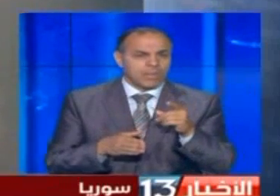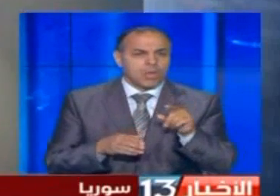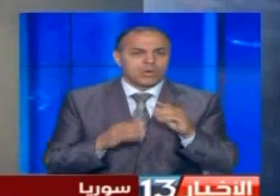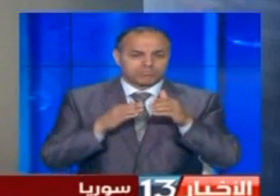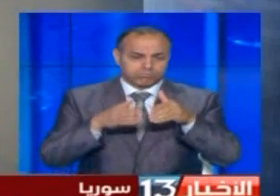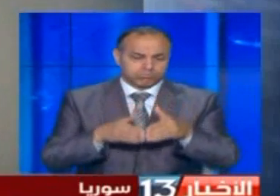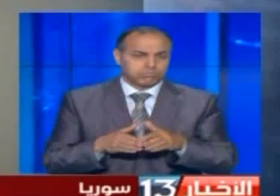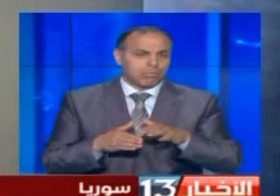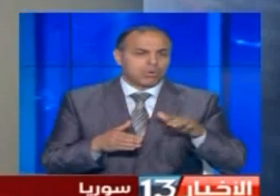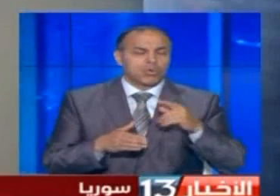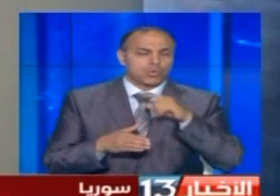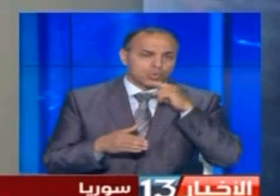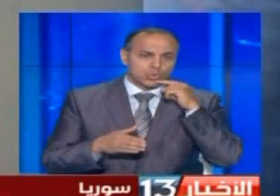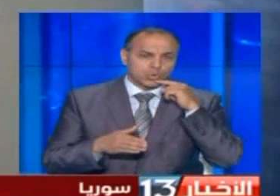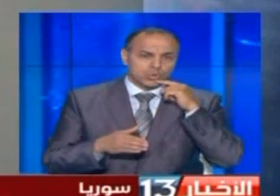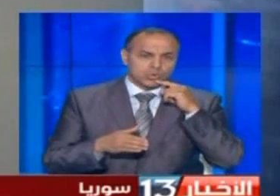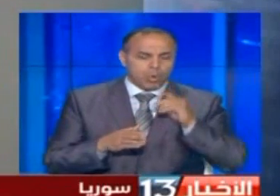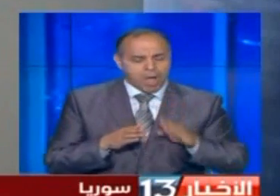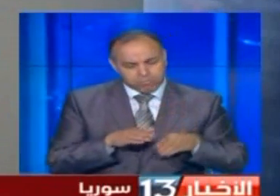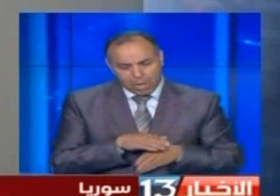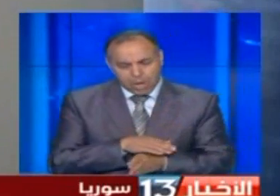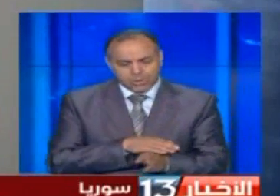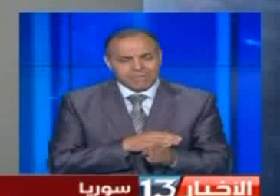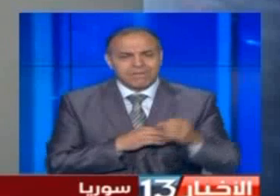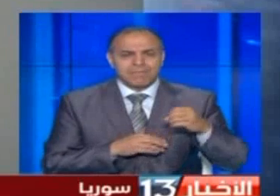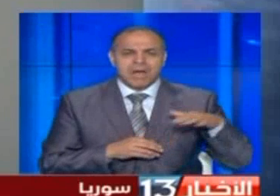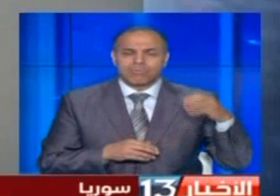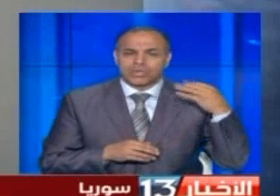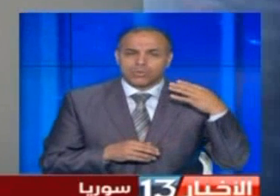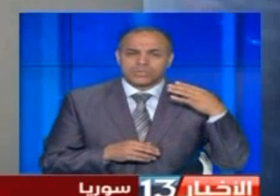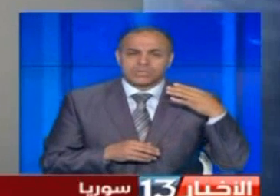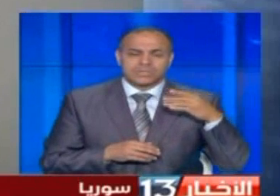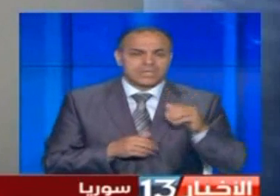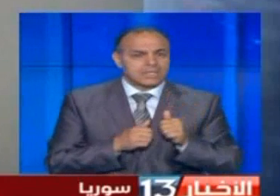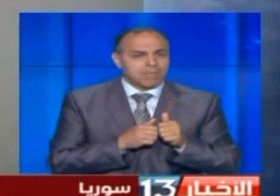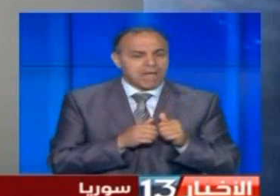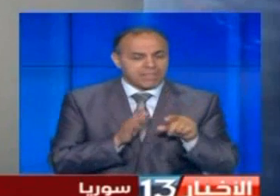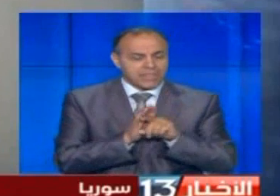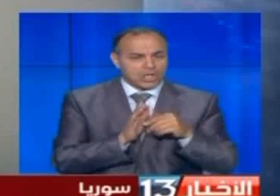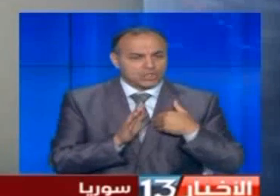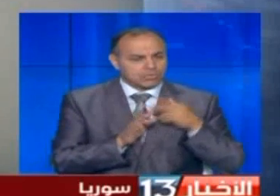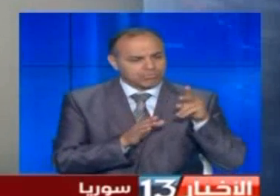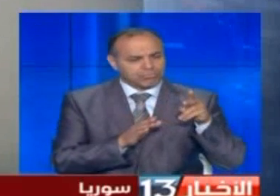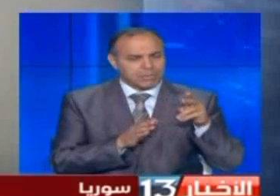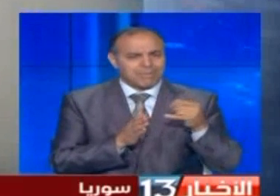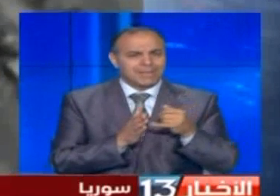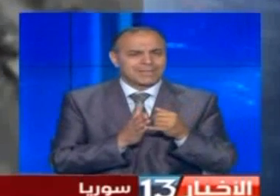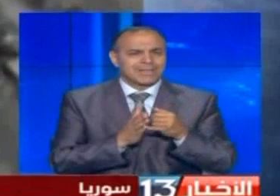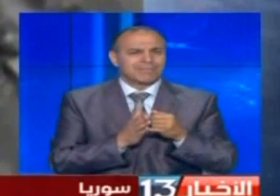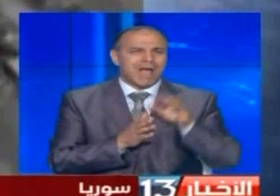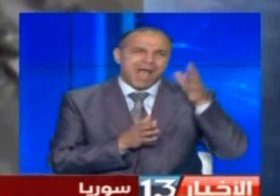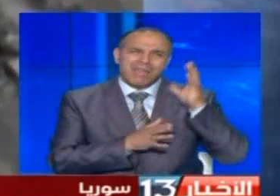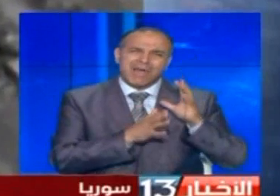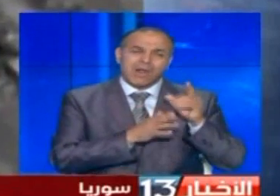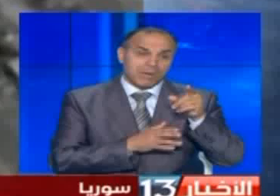سفينة بحرية روسية وغواصة في البحر المتوسط مواقع تابعة لتنظيم داعش الإرهابي في منطقة بمدينة